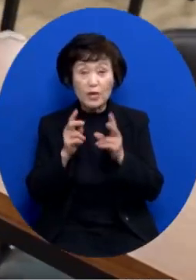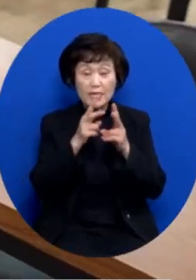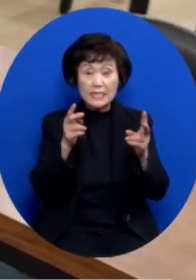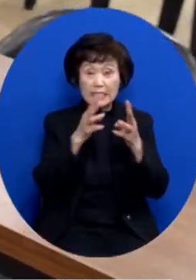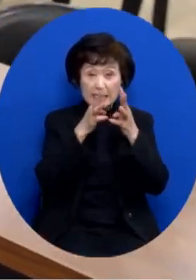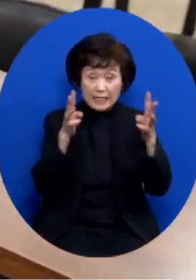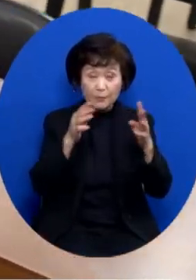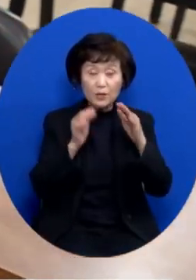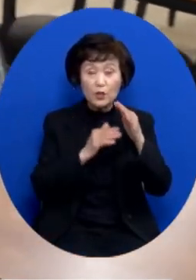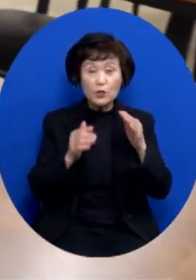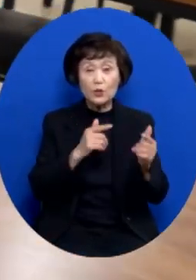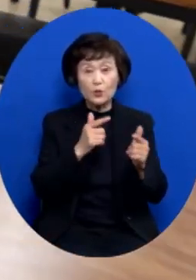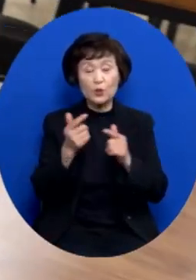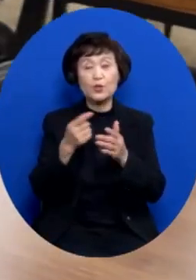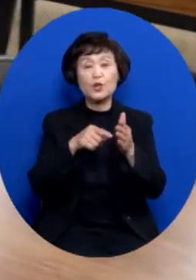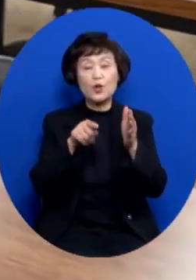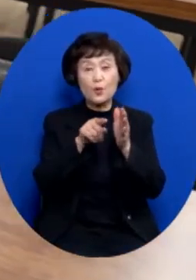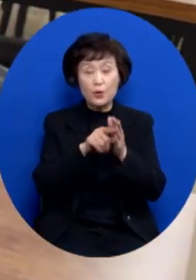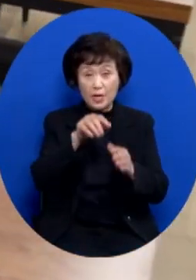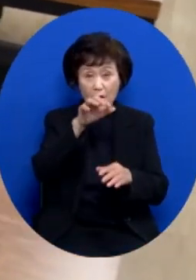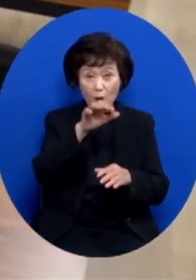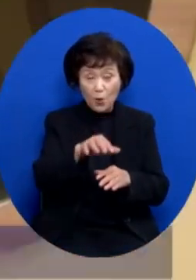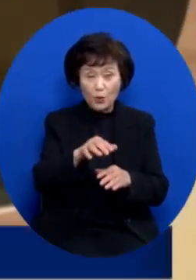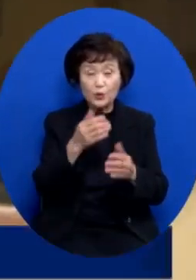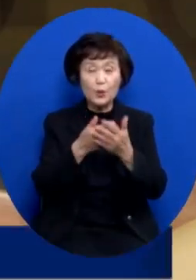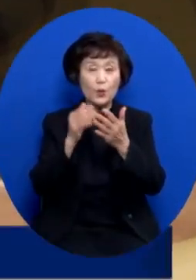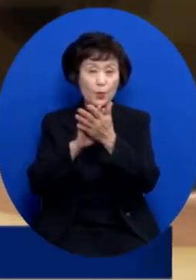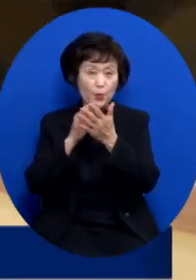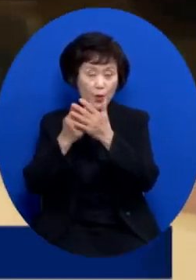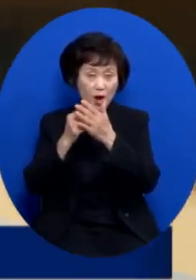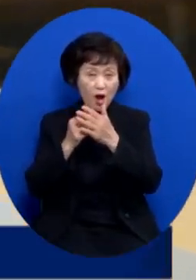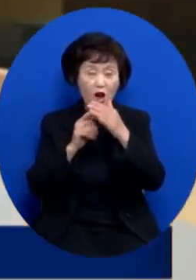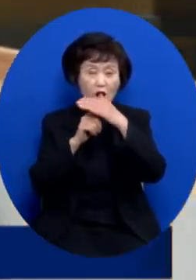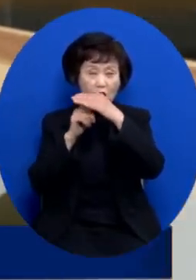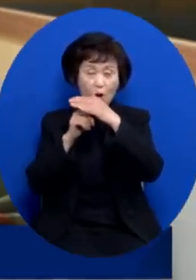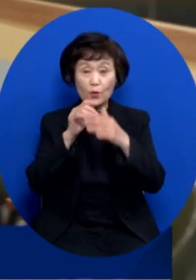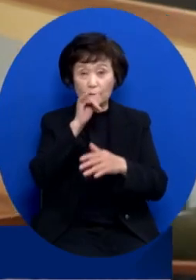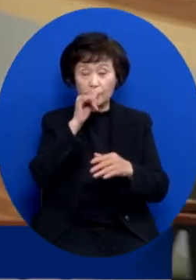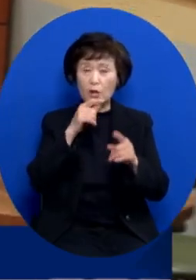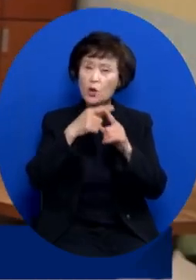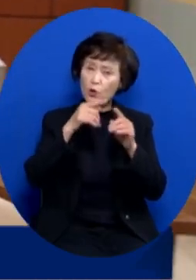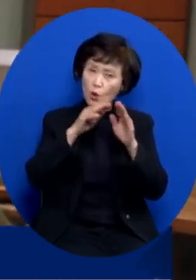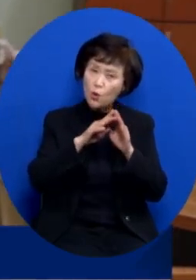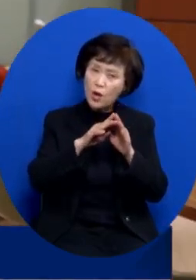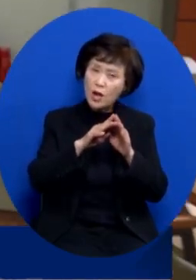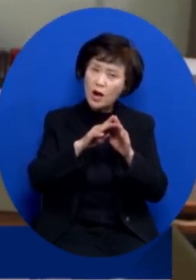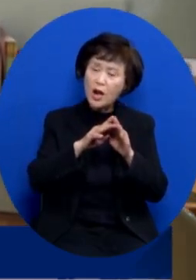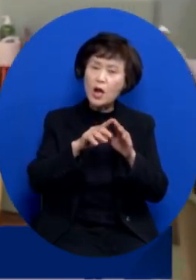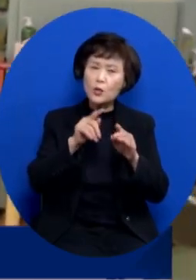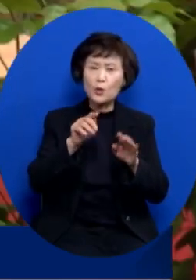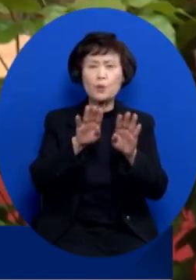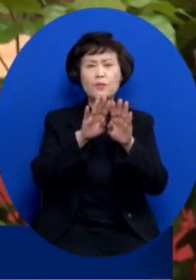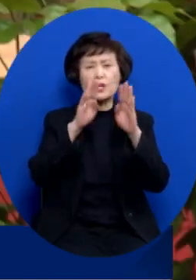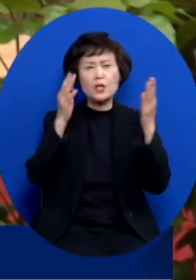위한 교제 공간으로 수선했습니다. 좀 교회가 좀 열렸으면 좋겠다.